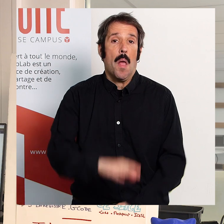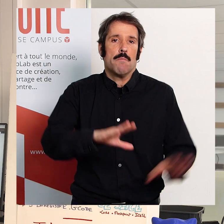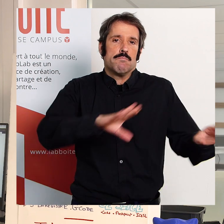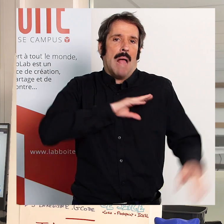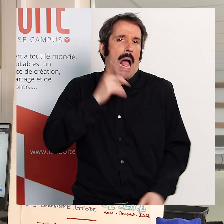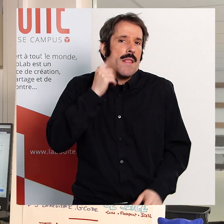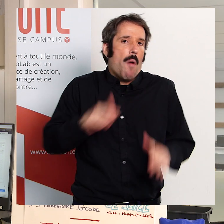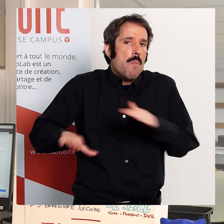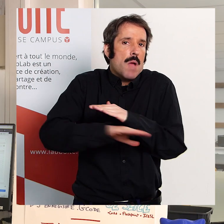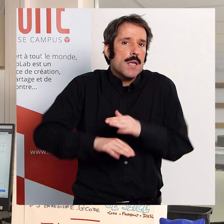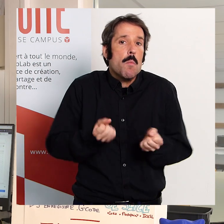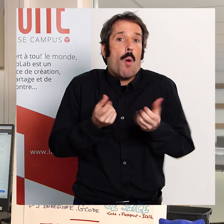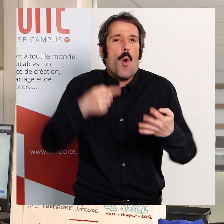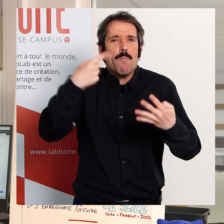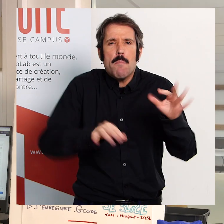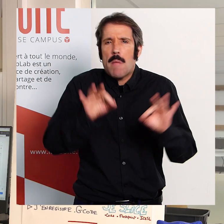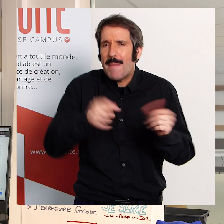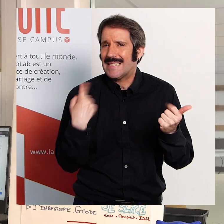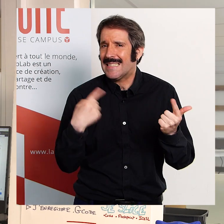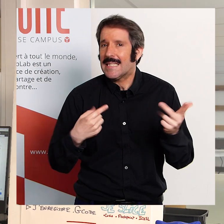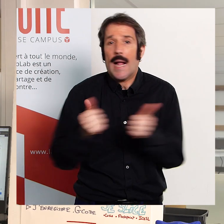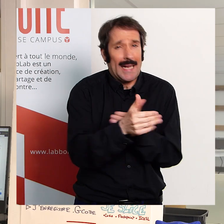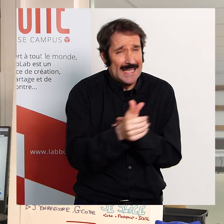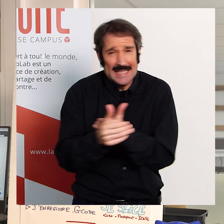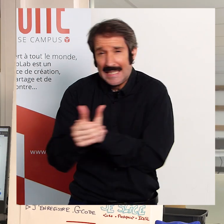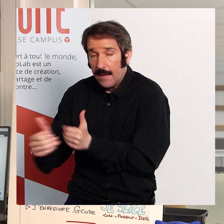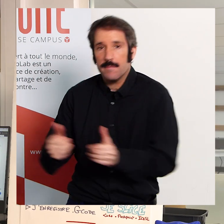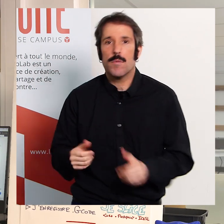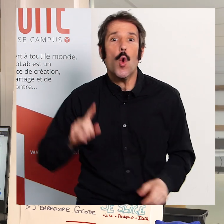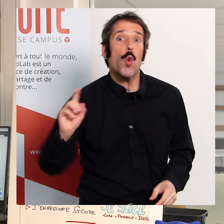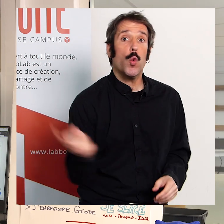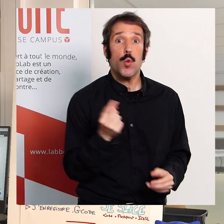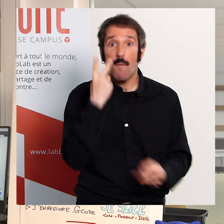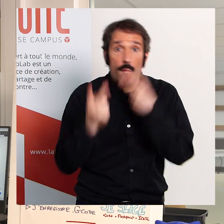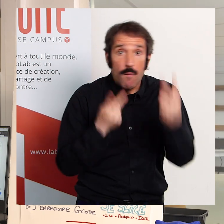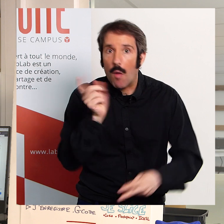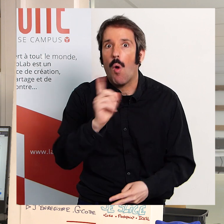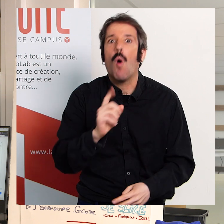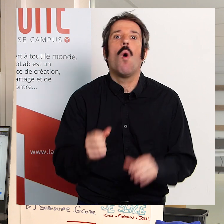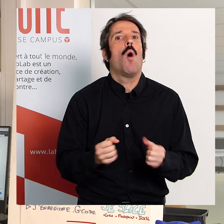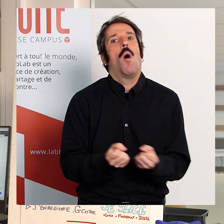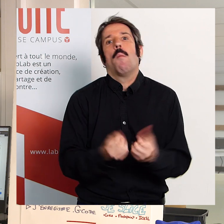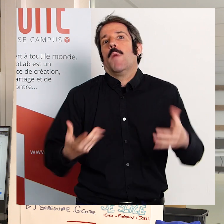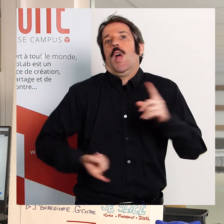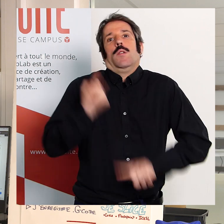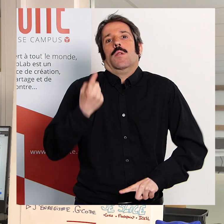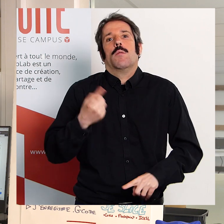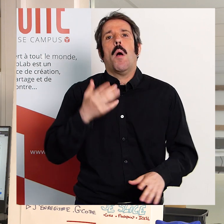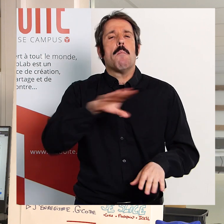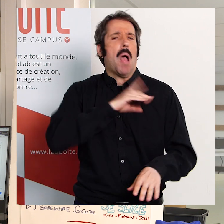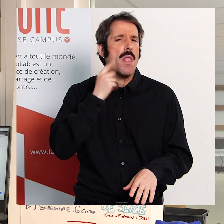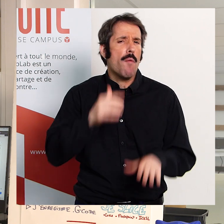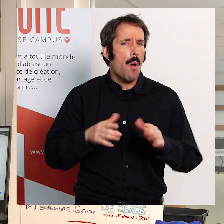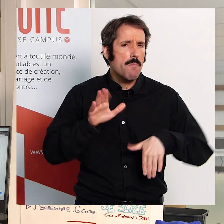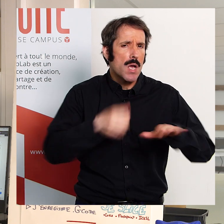Alors par défaut, Cura propose beaucoup de paramètres listés dans des catégories. On ne va pas tous les voir aujourd'hui, on va voir que les principaux, ceux par